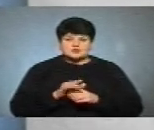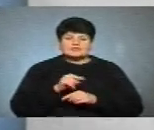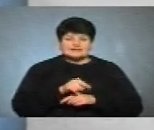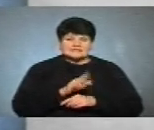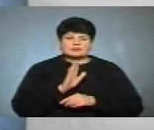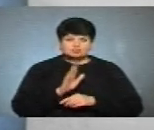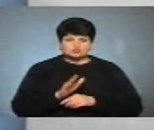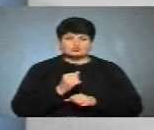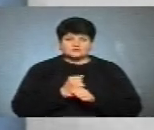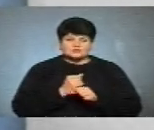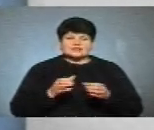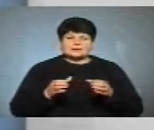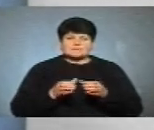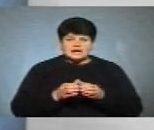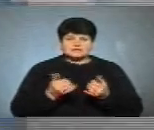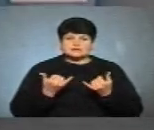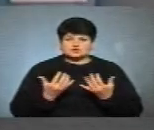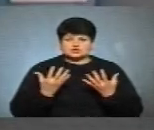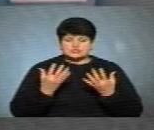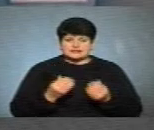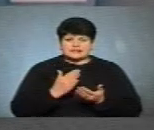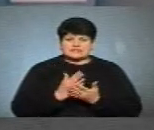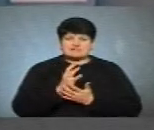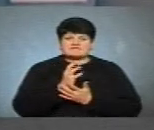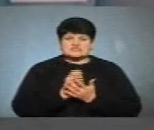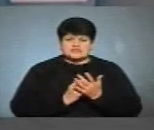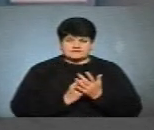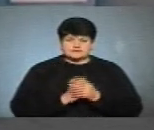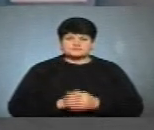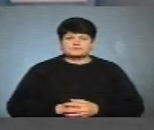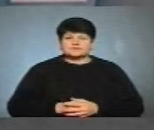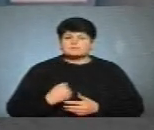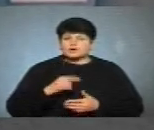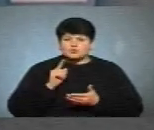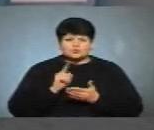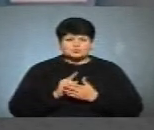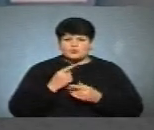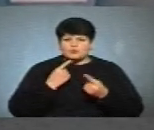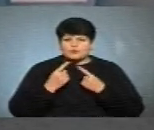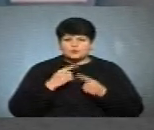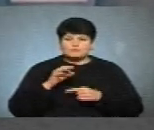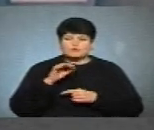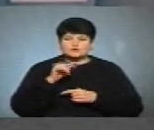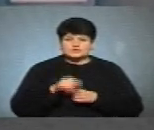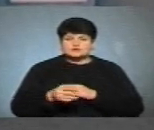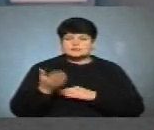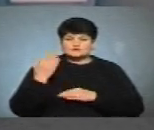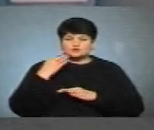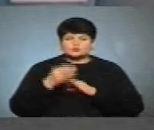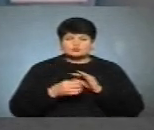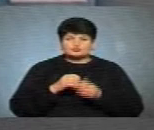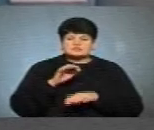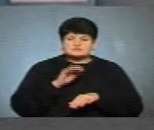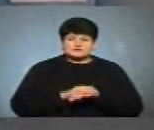працювати бригади, які на сьогодні є в резерві. Ми обов'язково ще поговоримо про те, що в нас за минулу добу зафіксовано